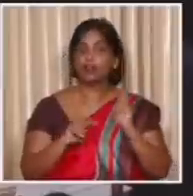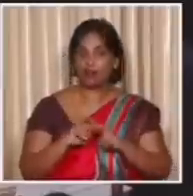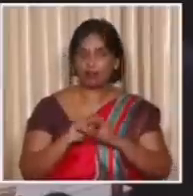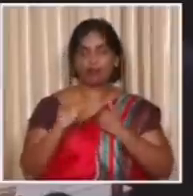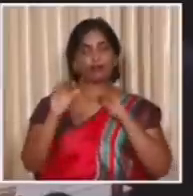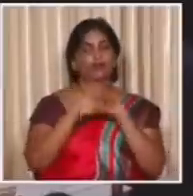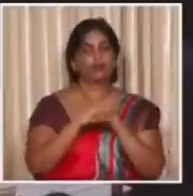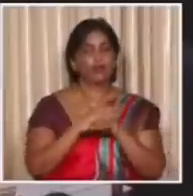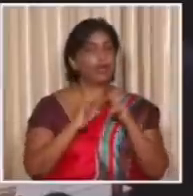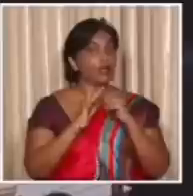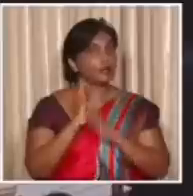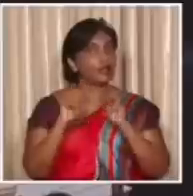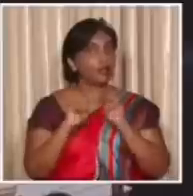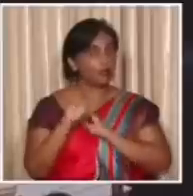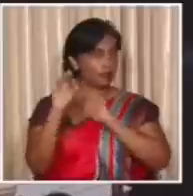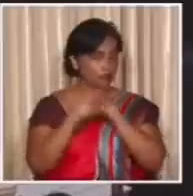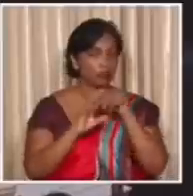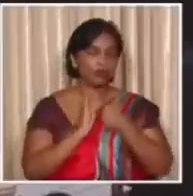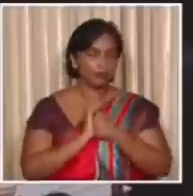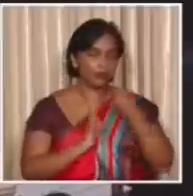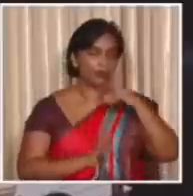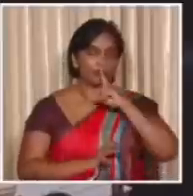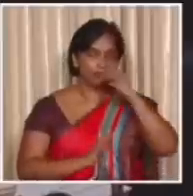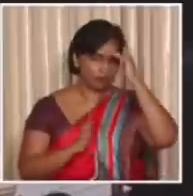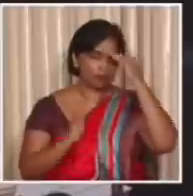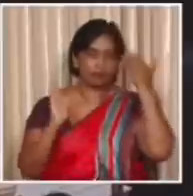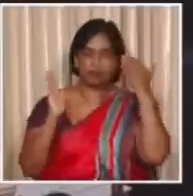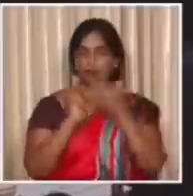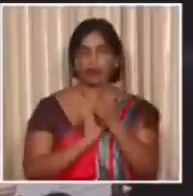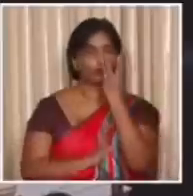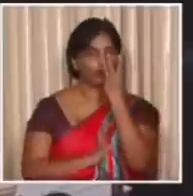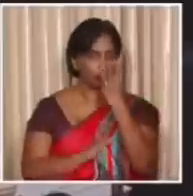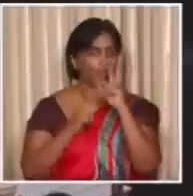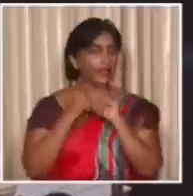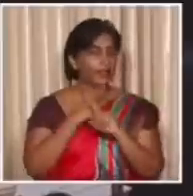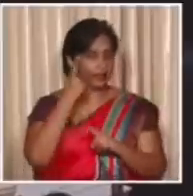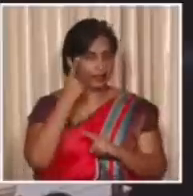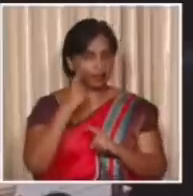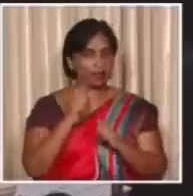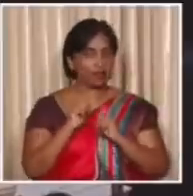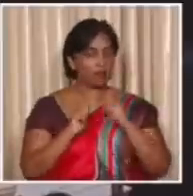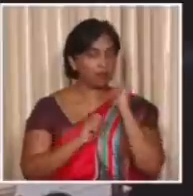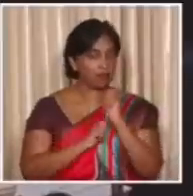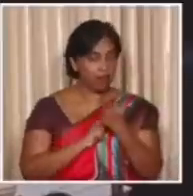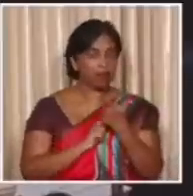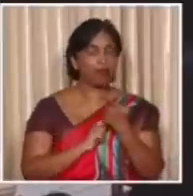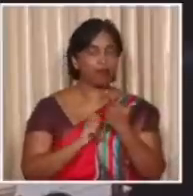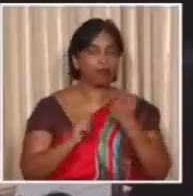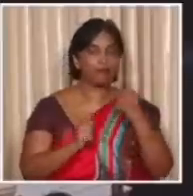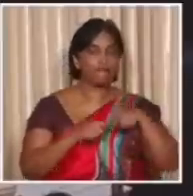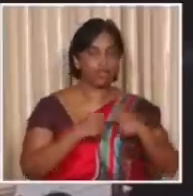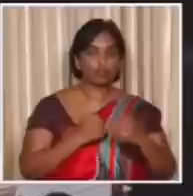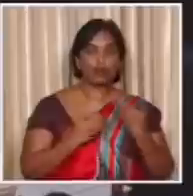යනවා. ජාත්‍යන්තර මූල්‍ය අරමුදල ගරු නියෝජ්‍ය කතානුත් අවධානය යොමු කරන්න කරුණු තුනයි. එකක් ගෙවුම් ශේෂය තුලනය කරන්නේ කොහොමද? ඒ